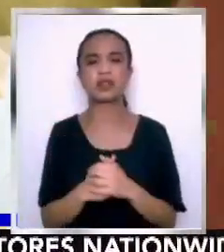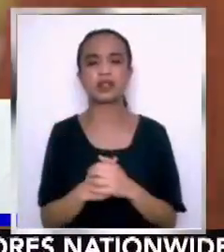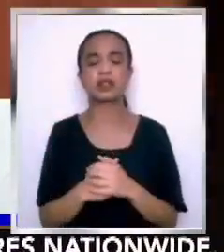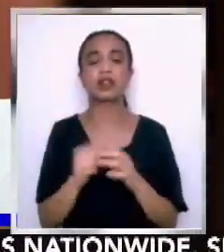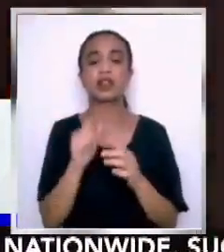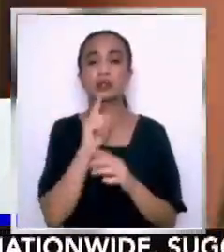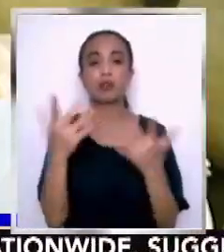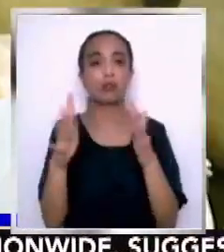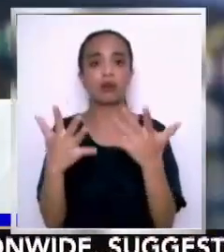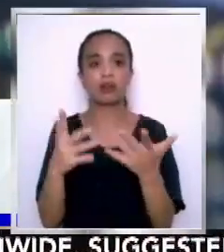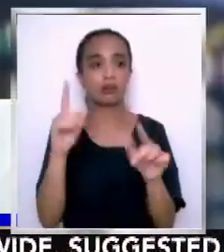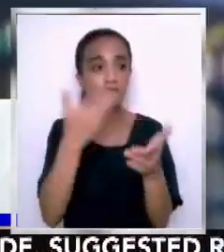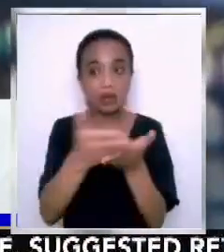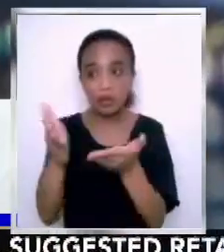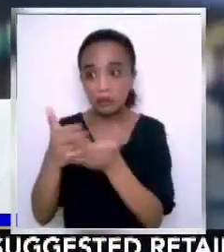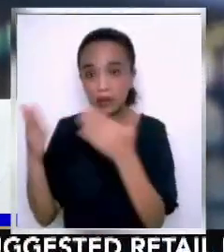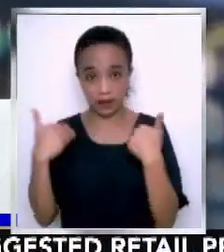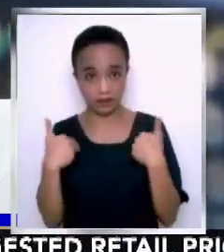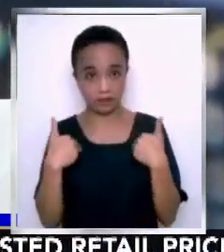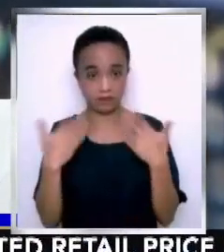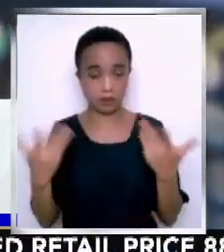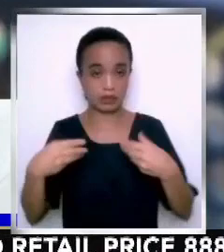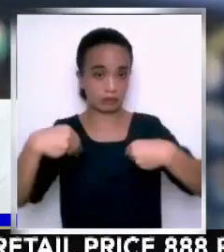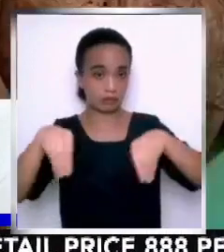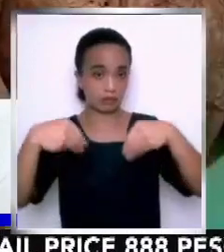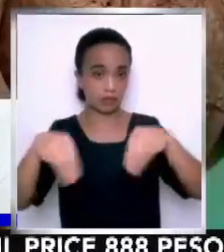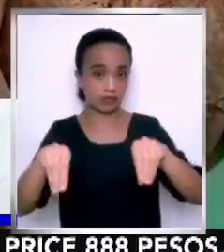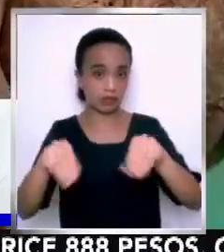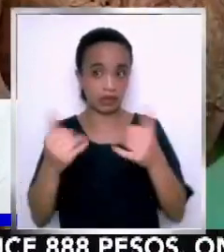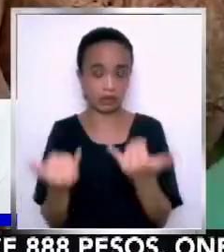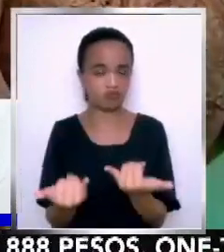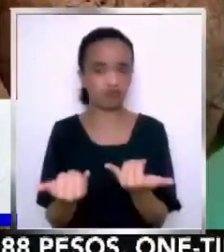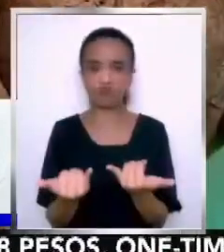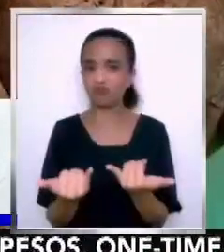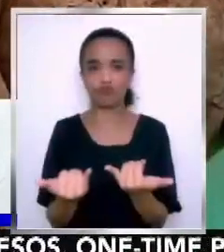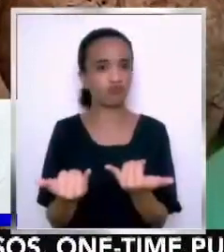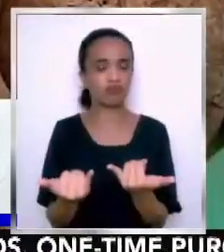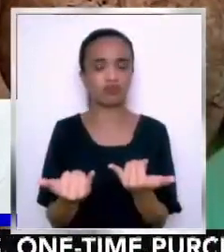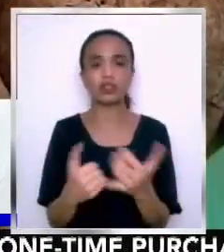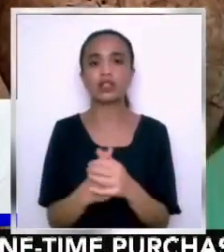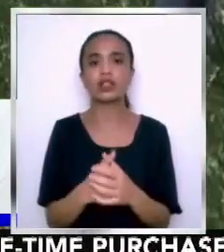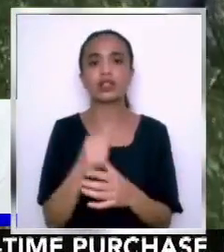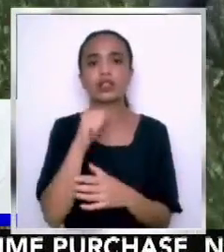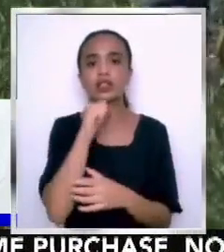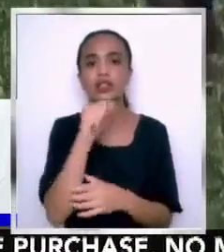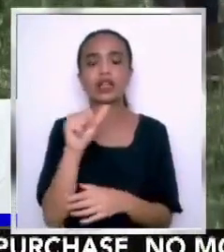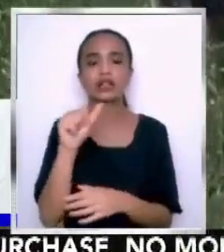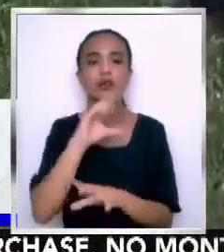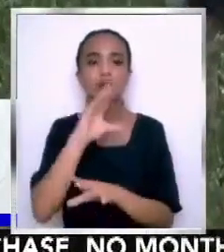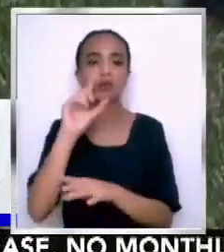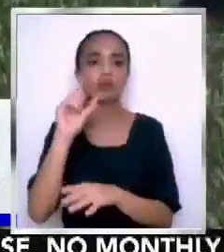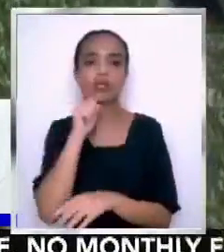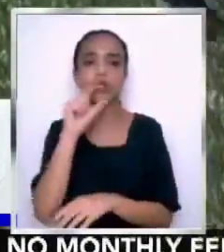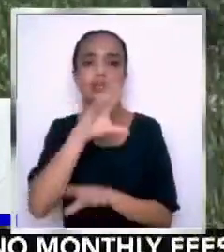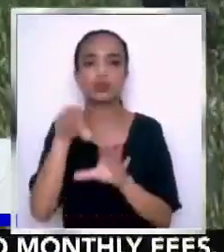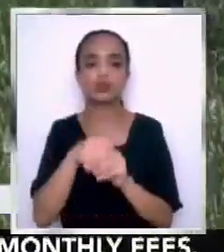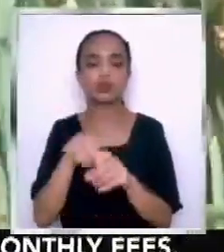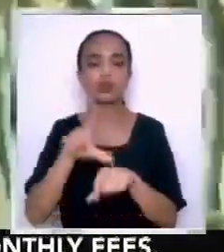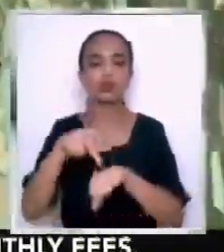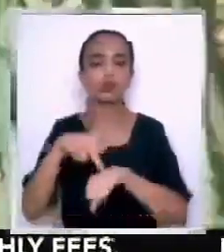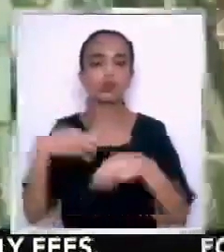puting sibuyas sa malalaking palengke sa Metro Manila ngayong araw, maliban sa Pretil at Las Piñas Market. Sabi ng